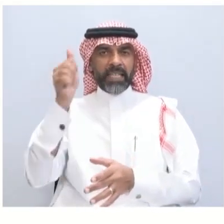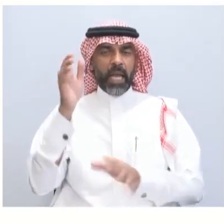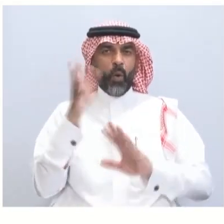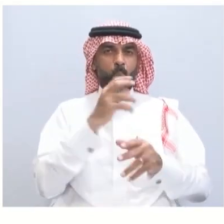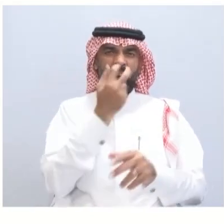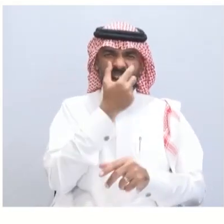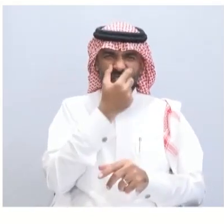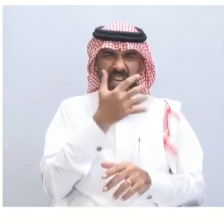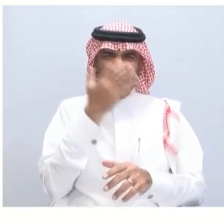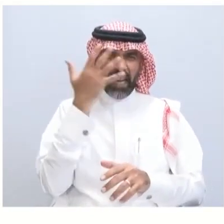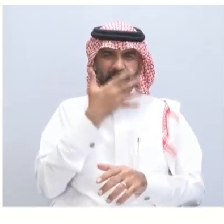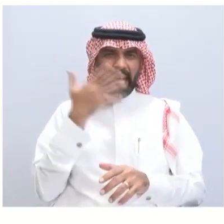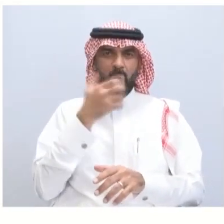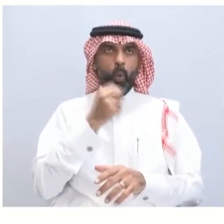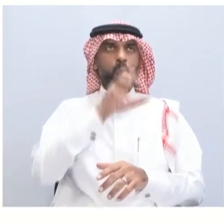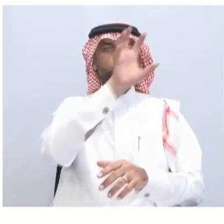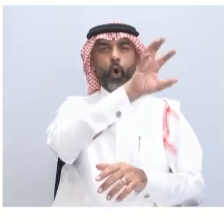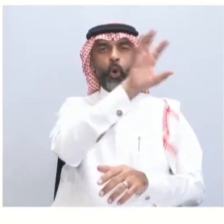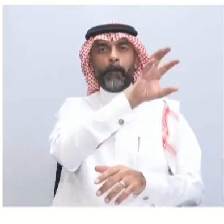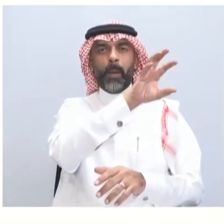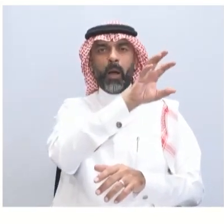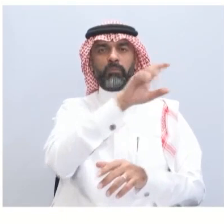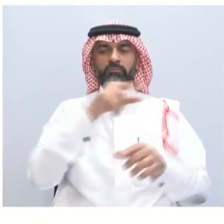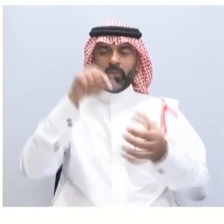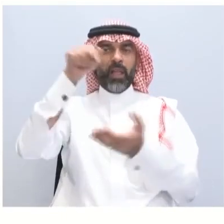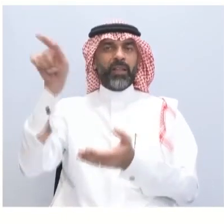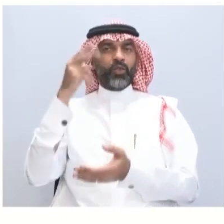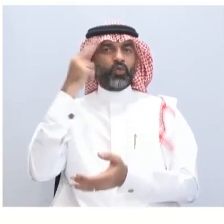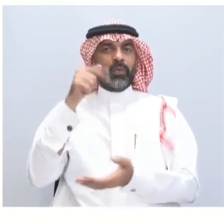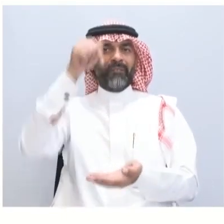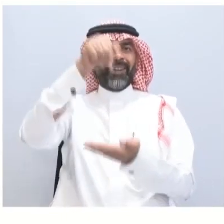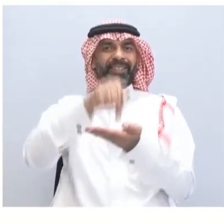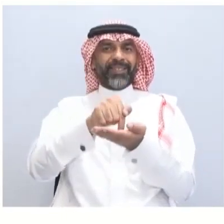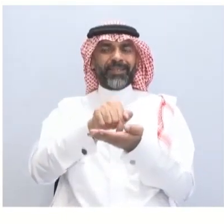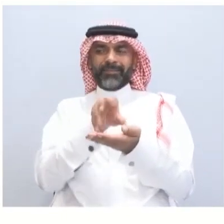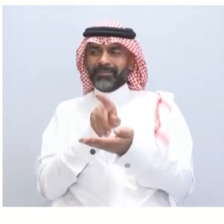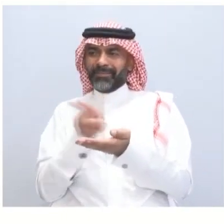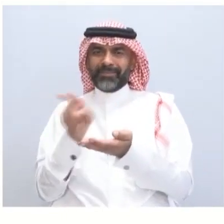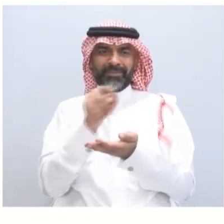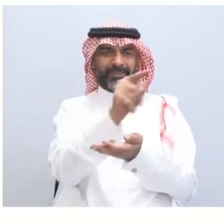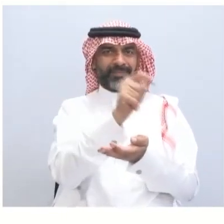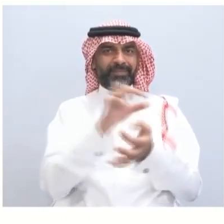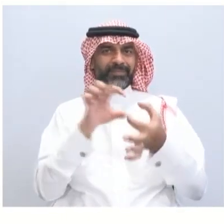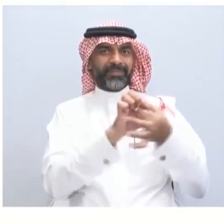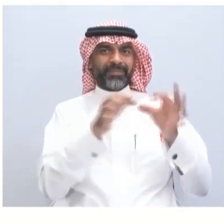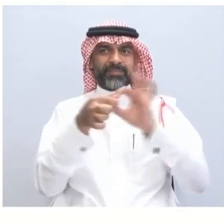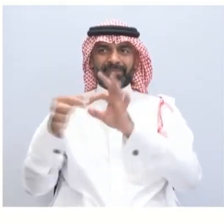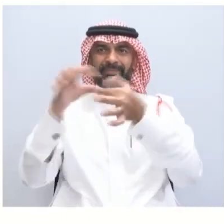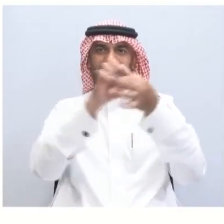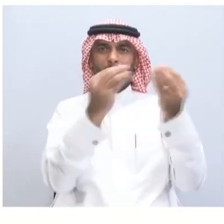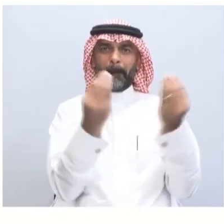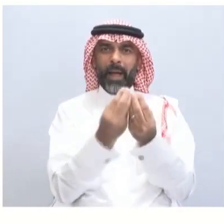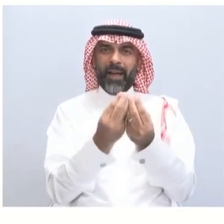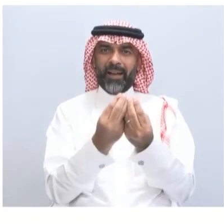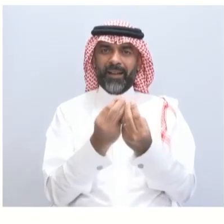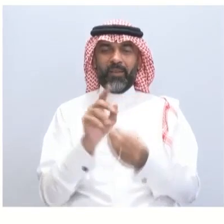وافريقيا واوروبا ممتازين اسيا وافريقيا واوروبا اذا المملكه العربيه